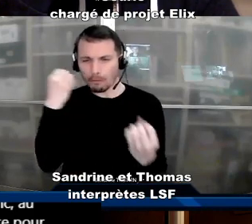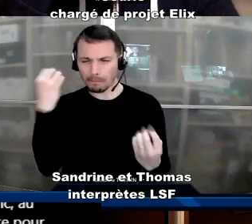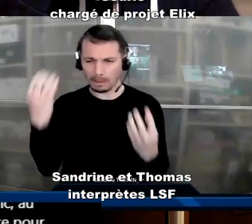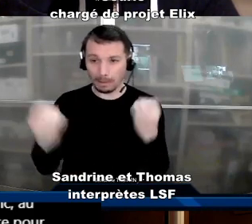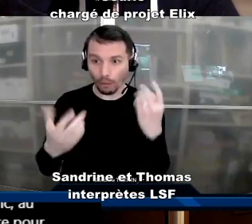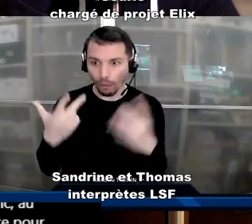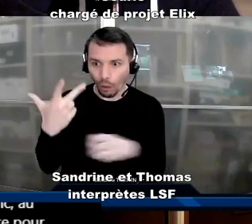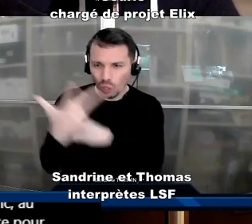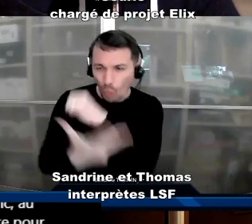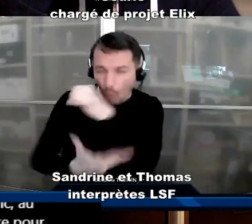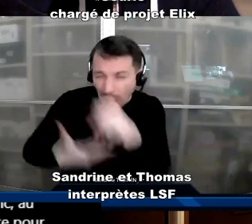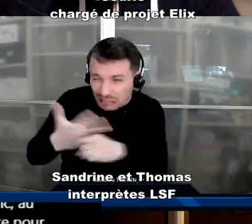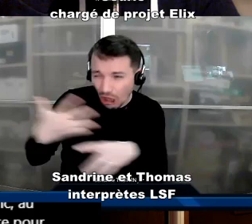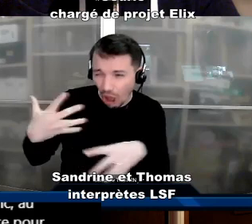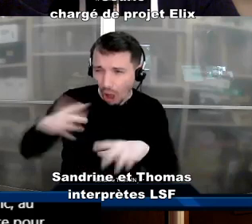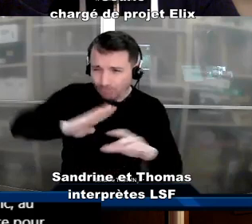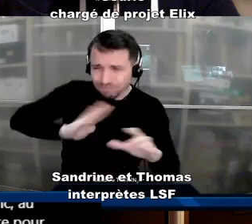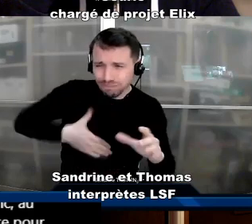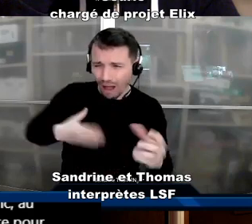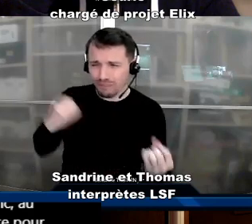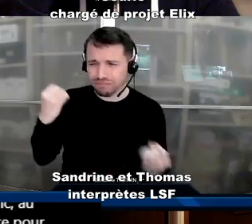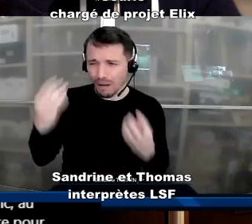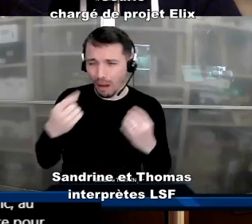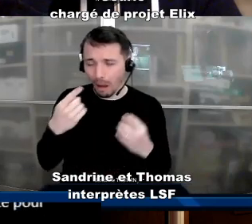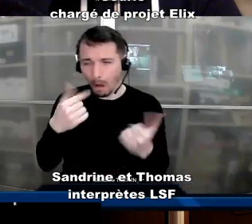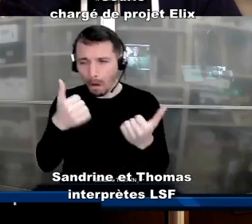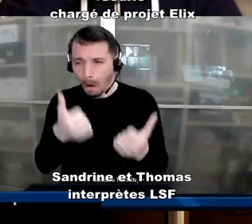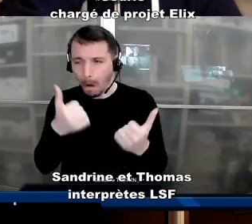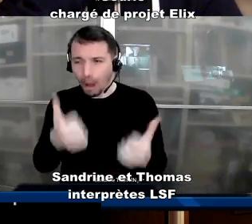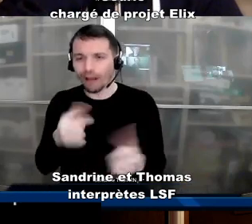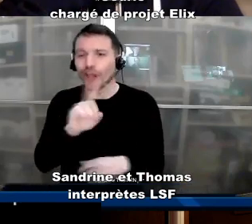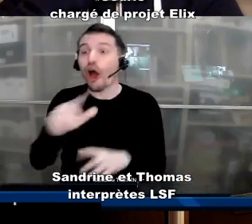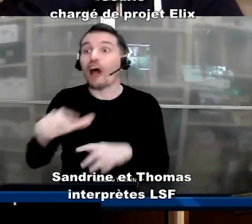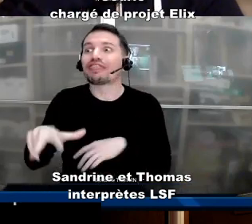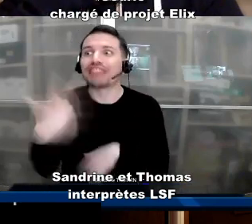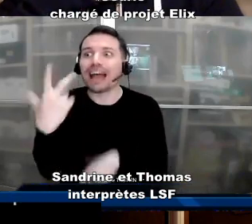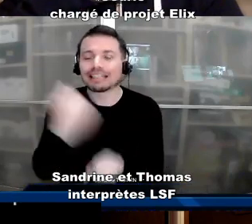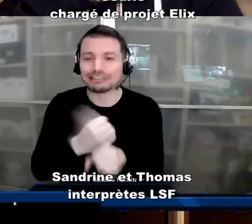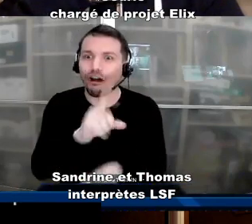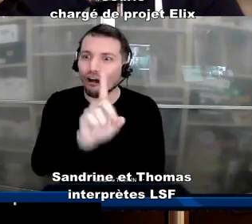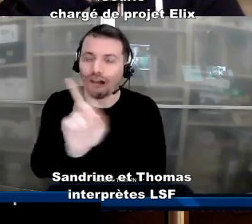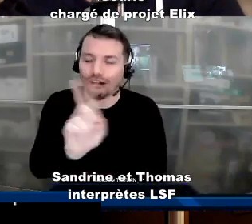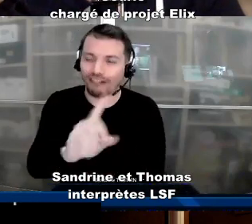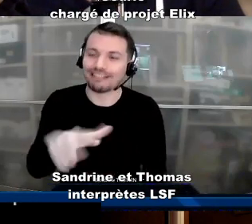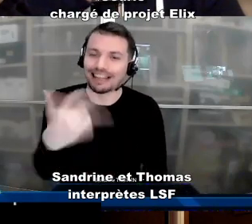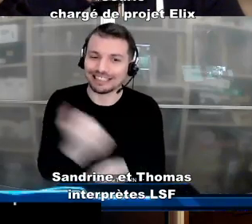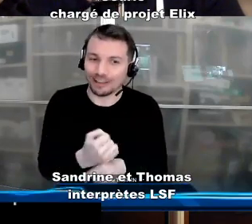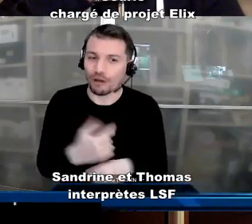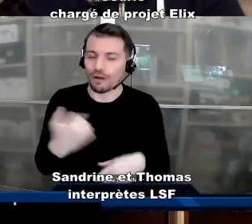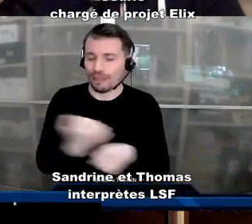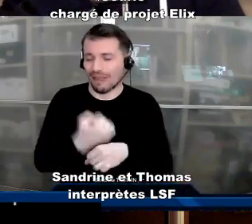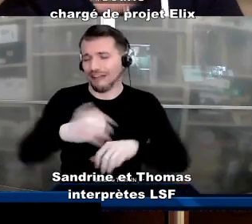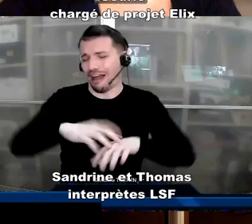ans, mec, comment elle. Non, 13. 13, voilà, 13. Ok. Il y a du boulot quand même, okay. il y a du boulot,